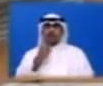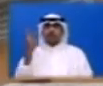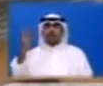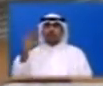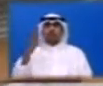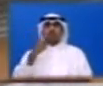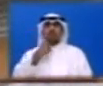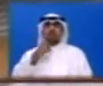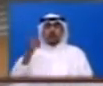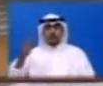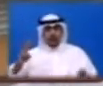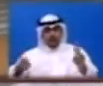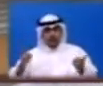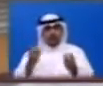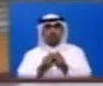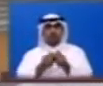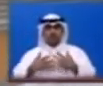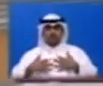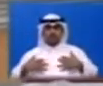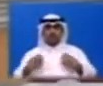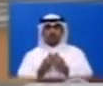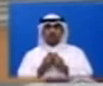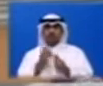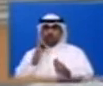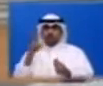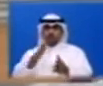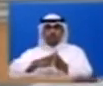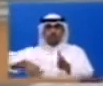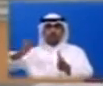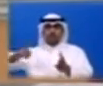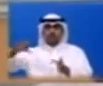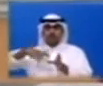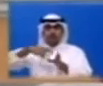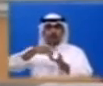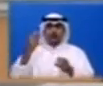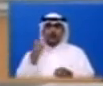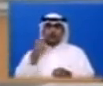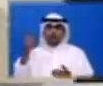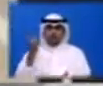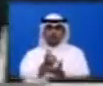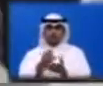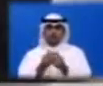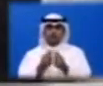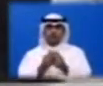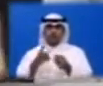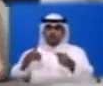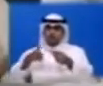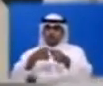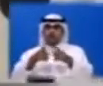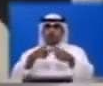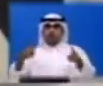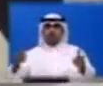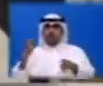عاما ذكرى تحييها الامانه العامه لمجلس الامه بمرض اعلامي توجيهي